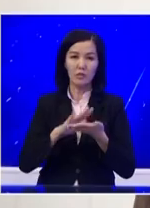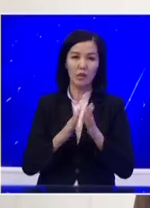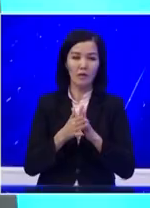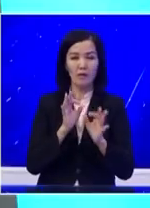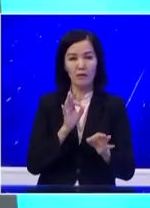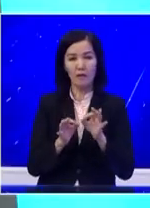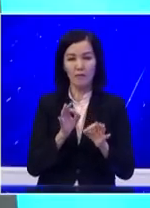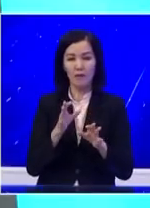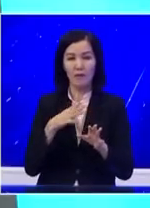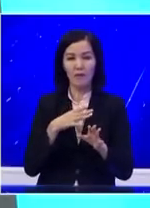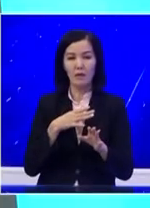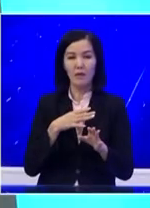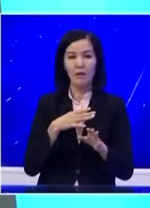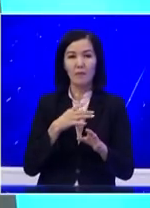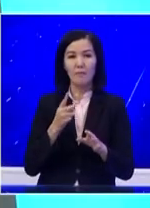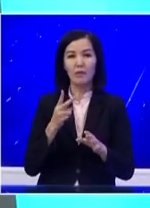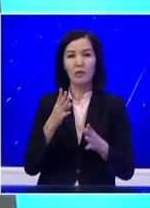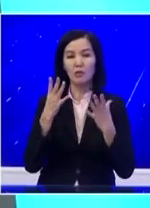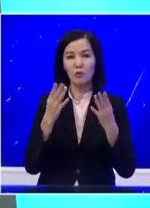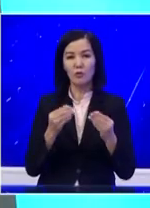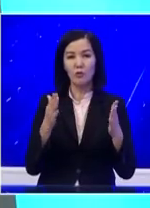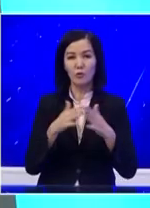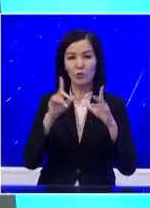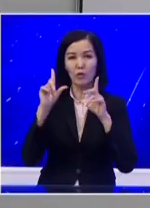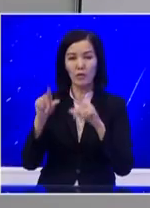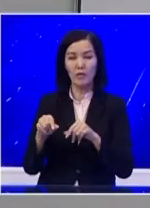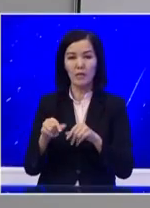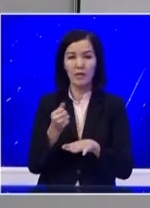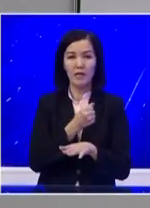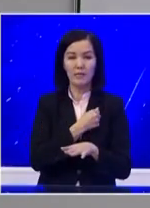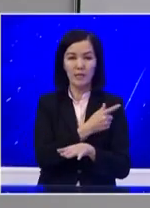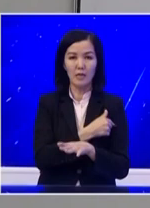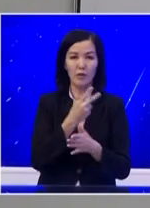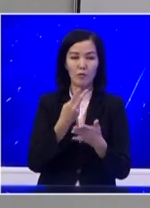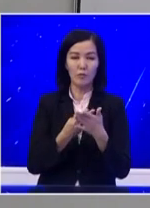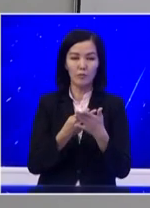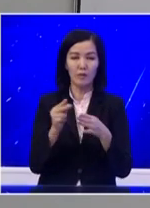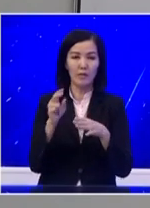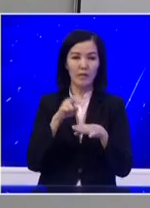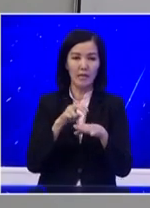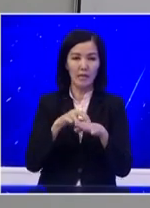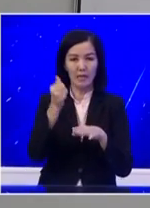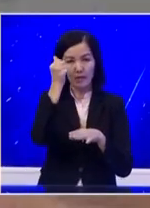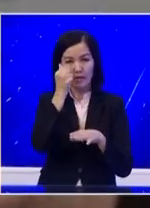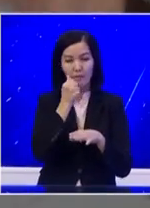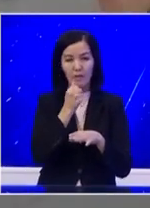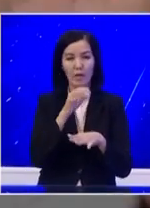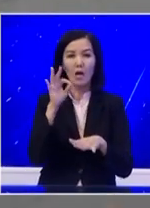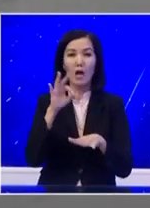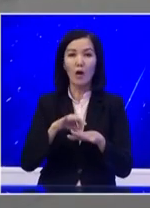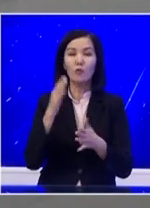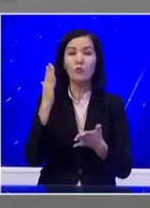Бірнеше тәуліктен кейін үйлеріне қайтады. Қатерлі дертке қарсы күрескен әскери госпиталь мамандарына шексіз риза. Ол бар нәрсе. Мына